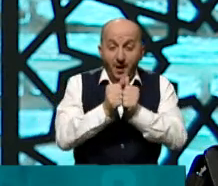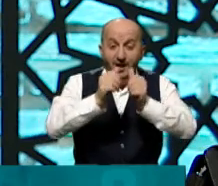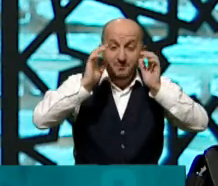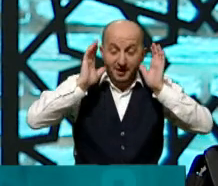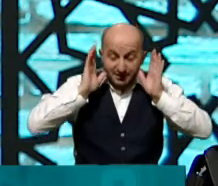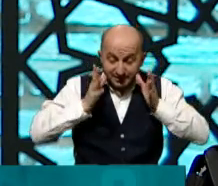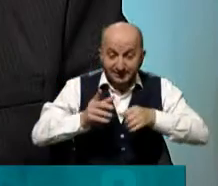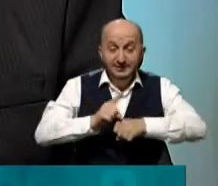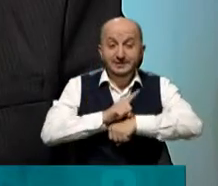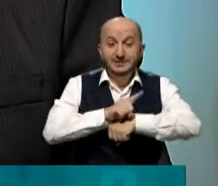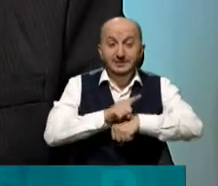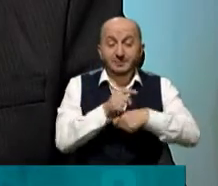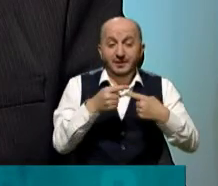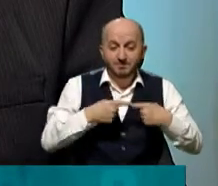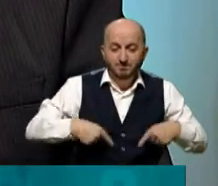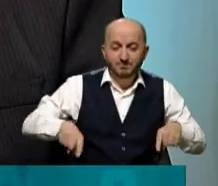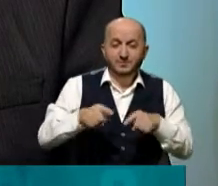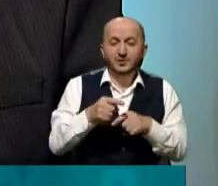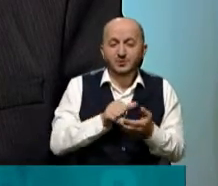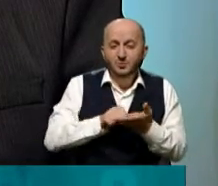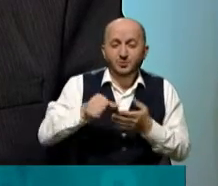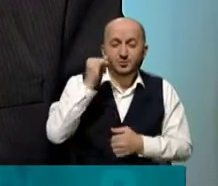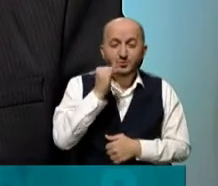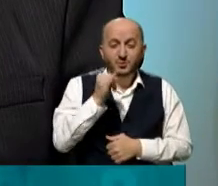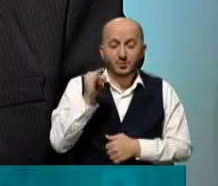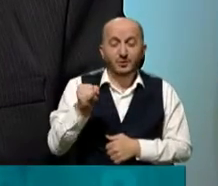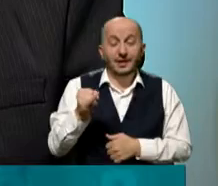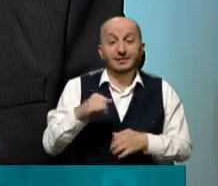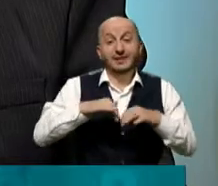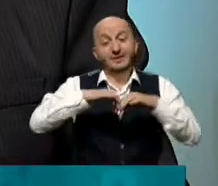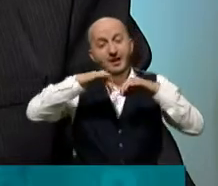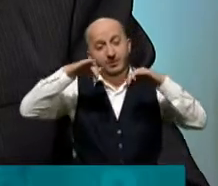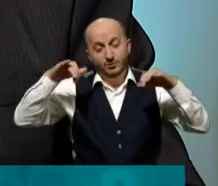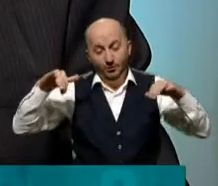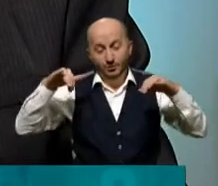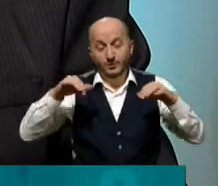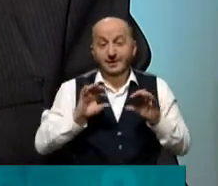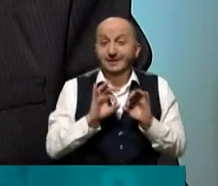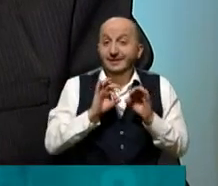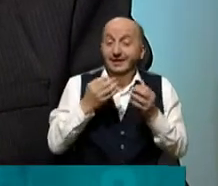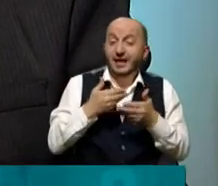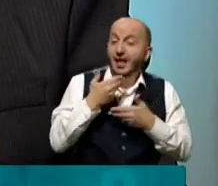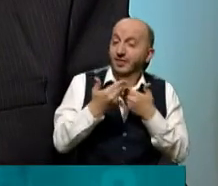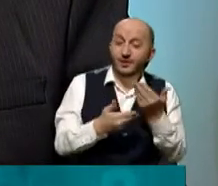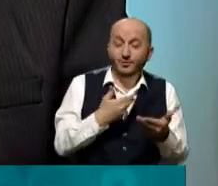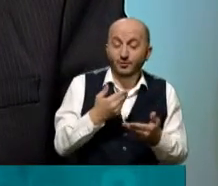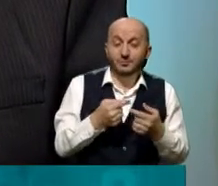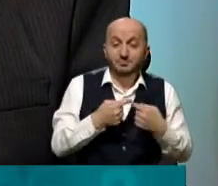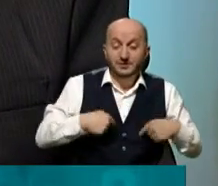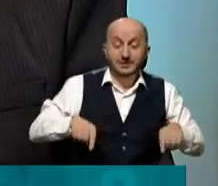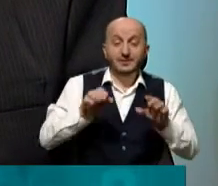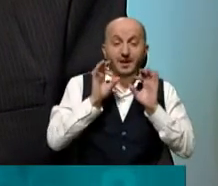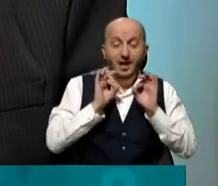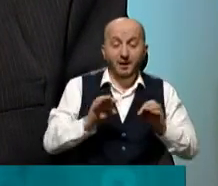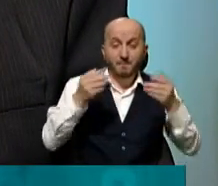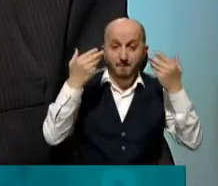zaman bizi bütün kötülüklerden alıkor. Neyi kastediyorum? Şunu kastediyorum. Biz hem